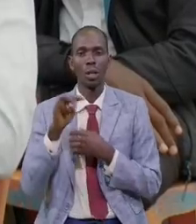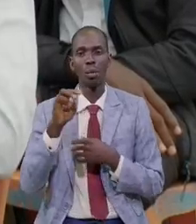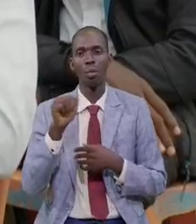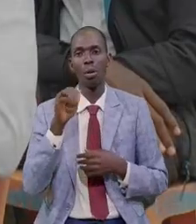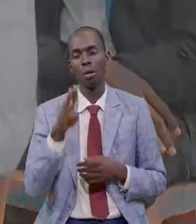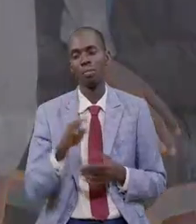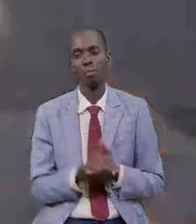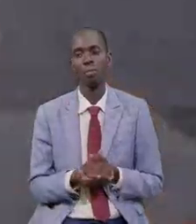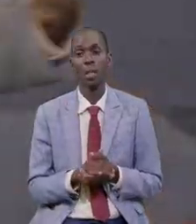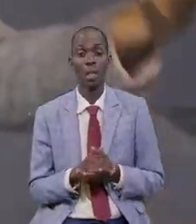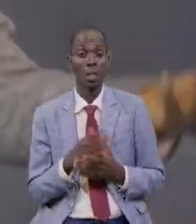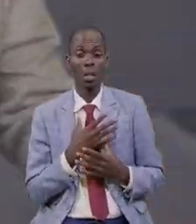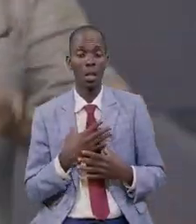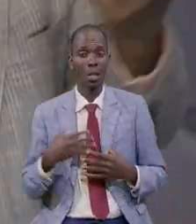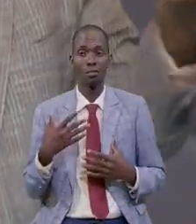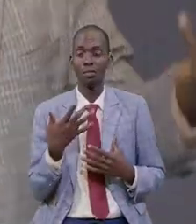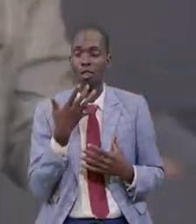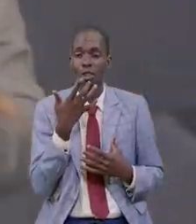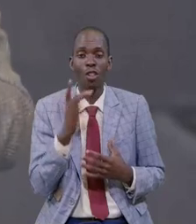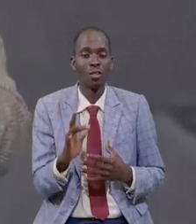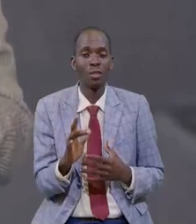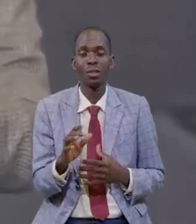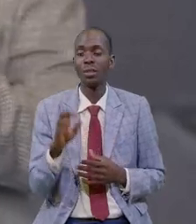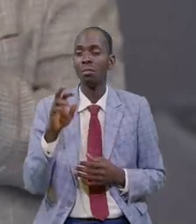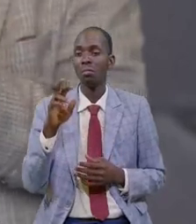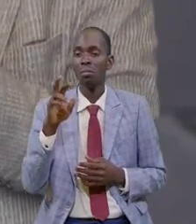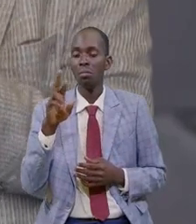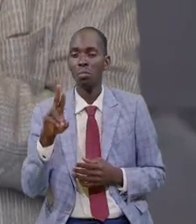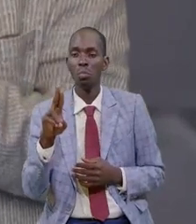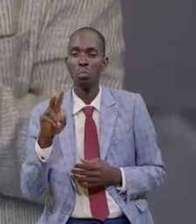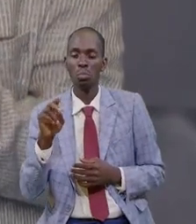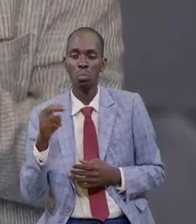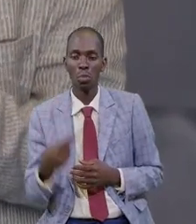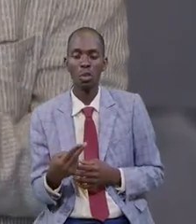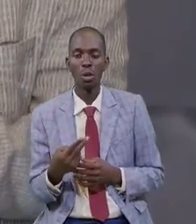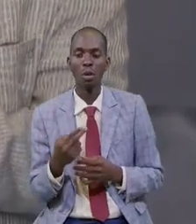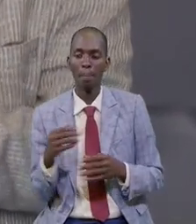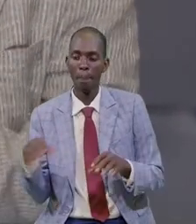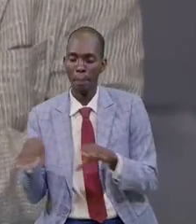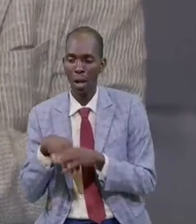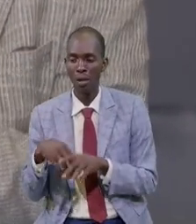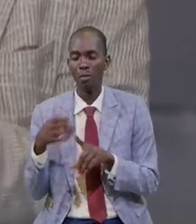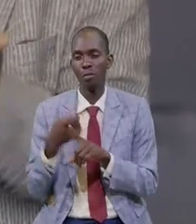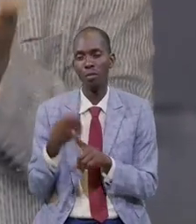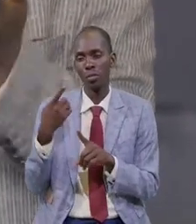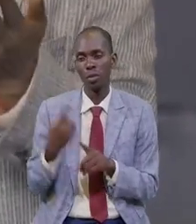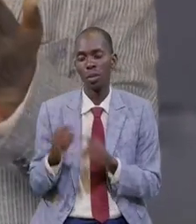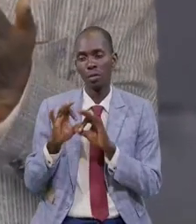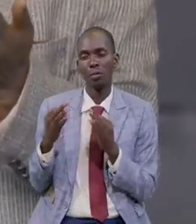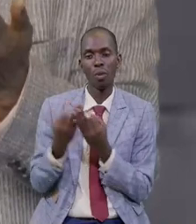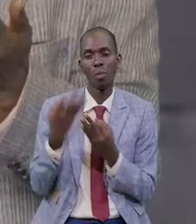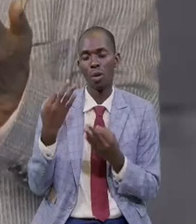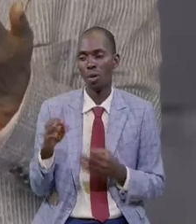elle et RUP et OPA se sont marié dans la famille de Naomi et du